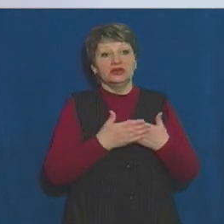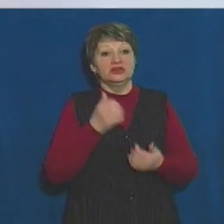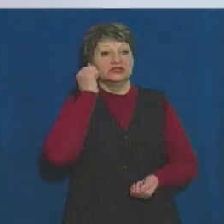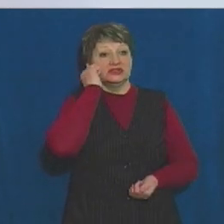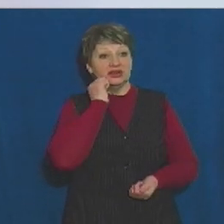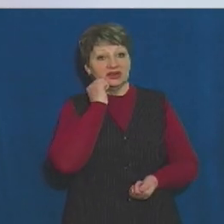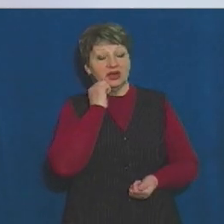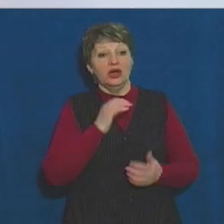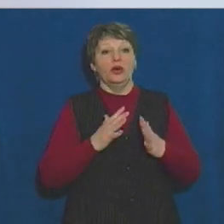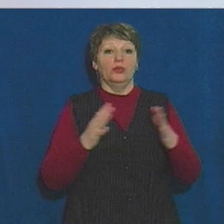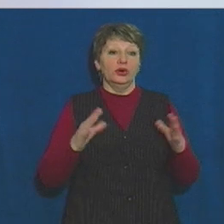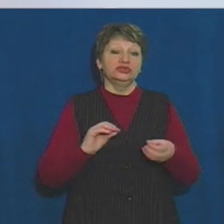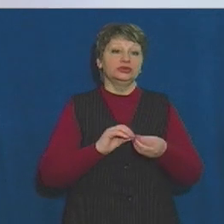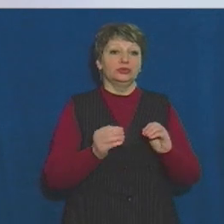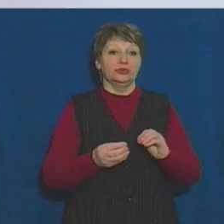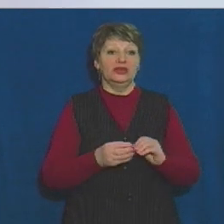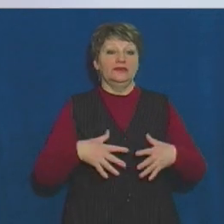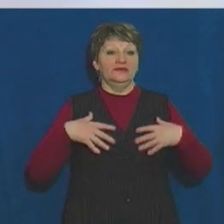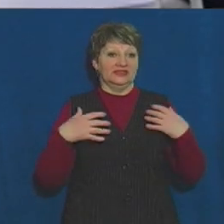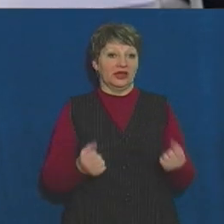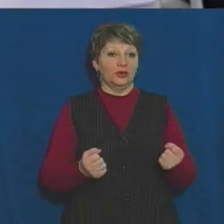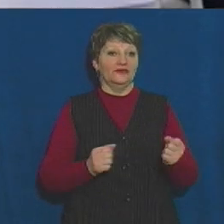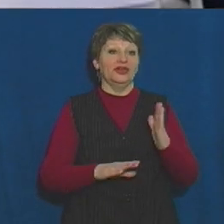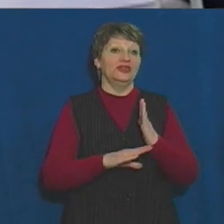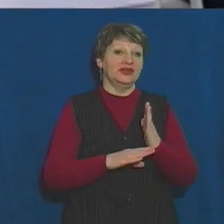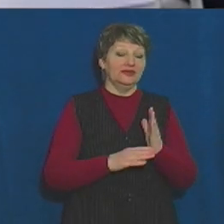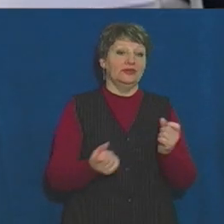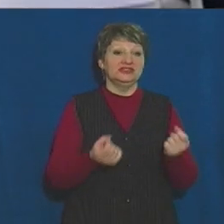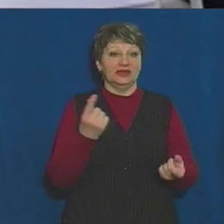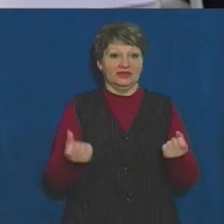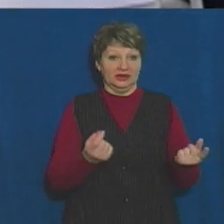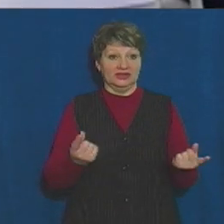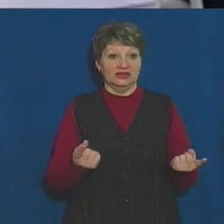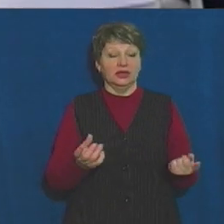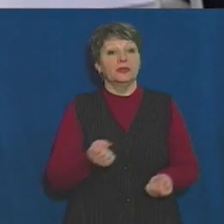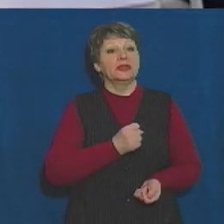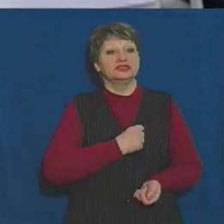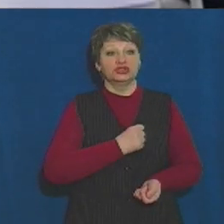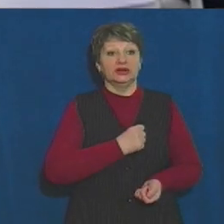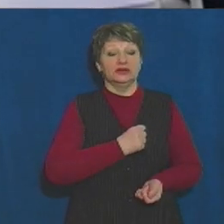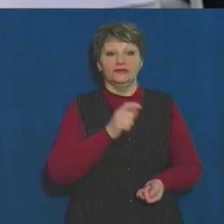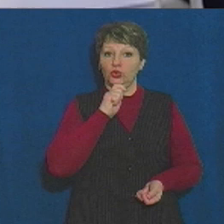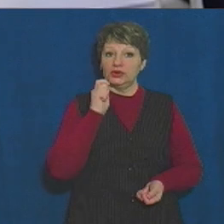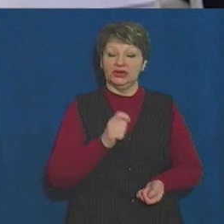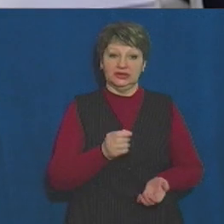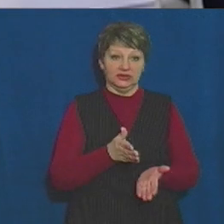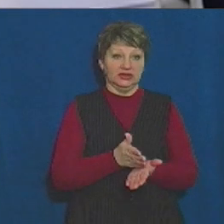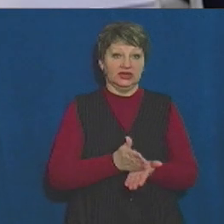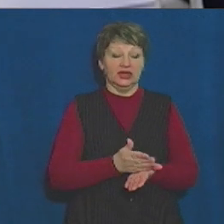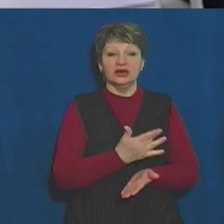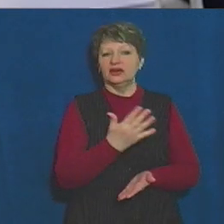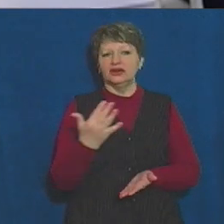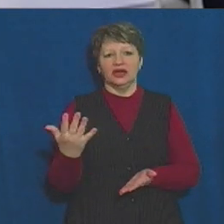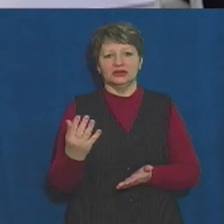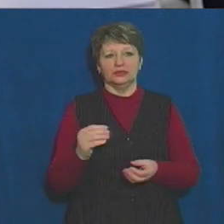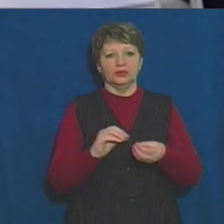проблем з'являється в здоров'ї рослини. І, на жаль, в Україні є ряд проблем саме